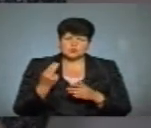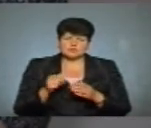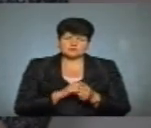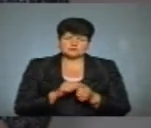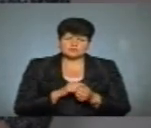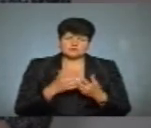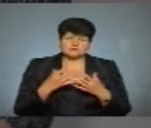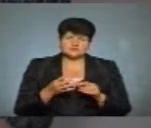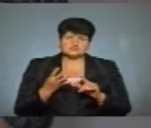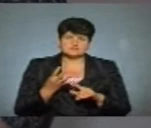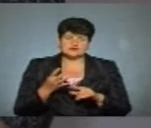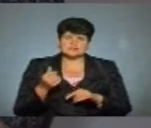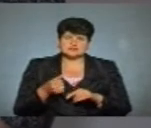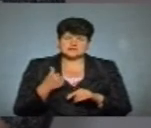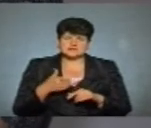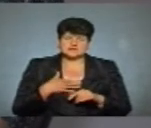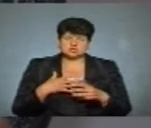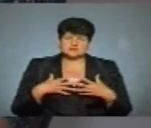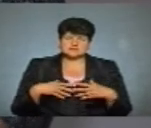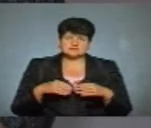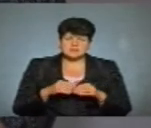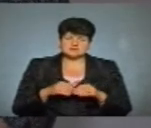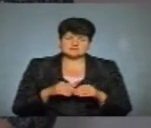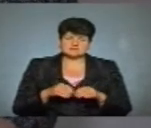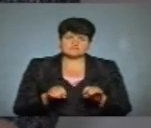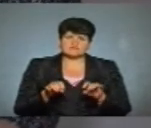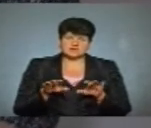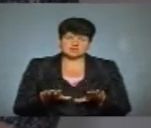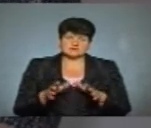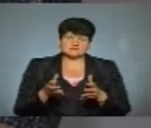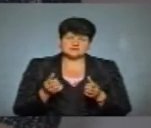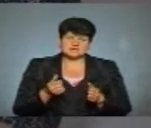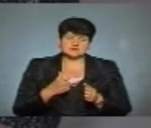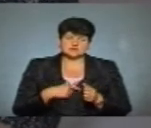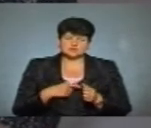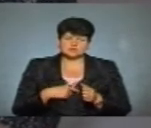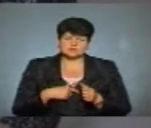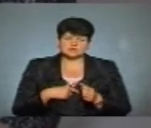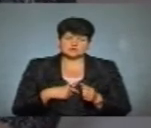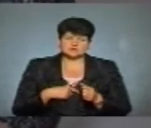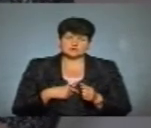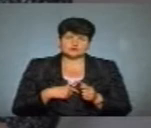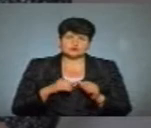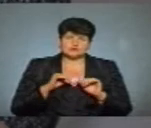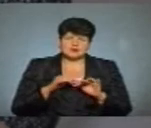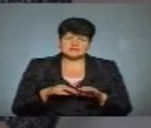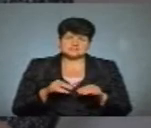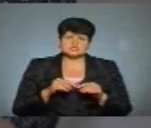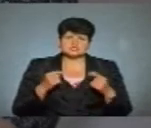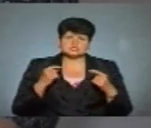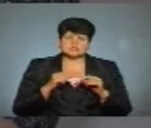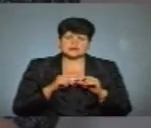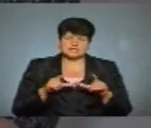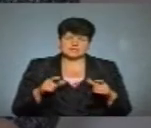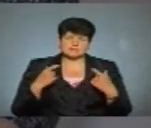правило 4-й рік наша сім'я вирішила взяти собі, долучатися до акції «Шкільний портфелик».